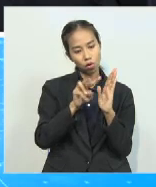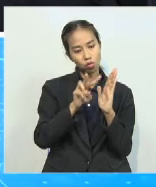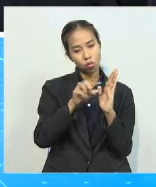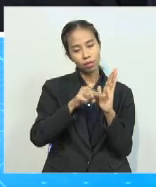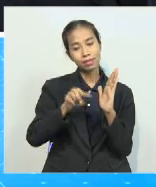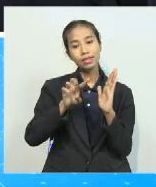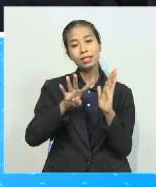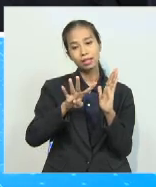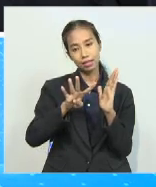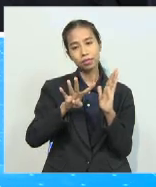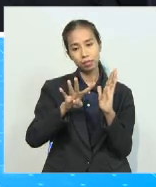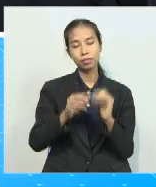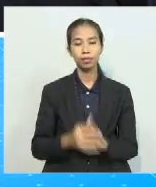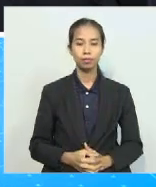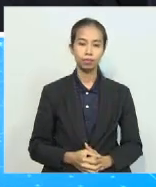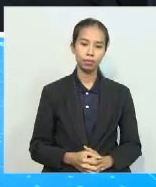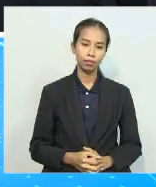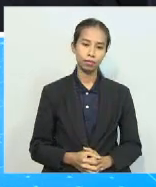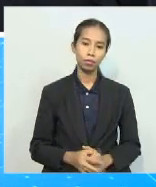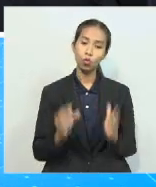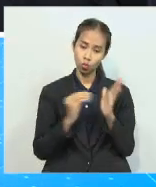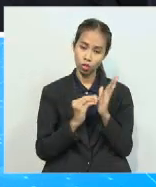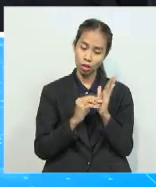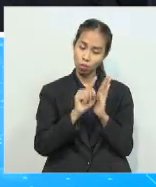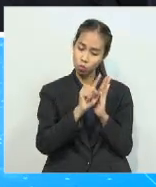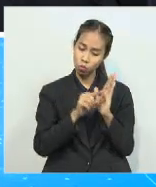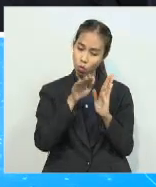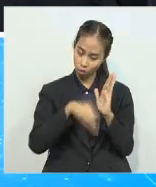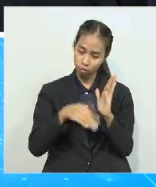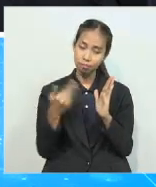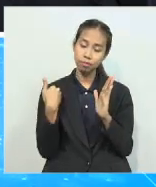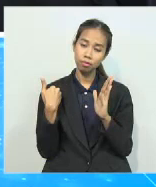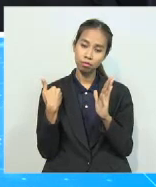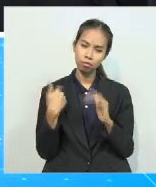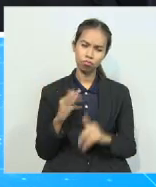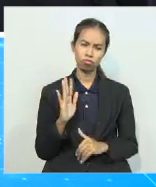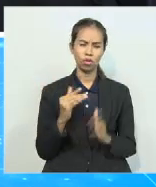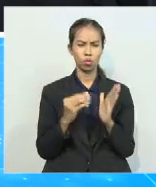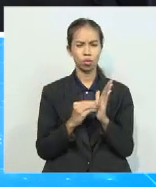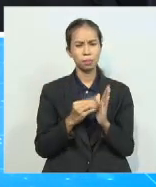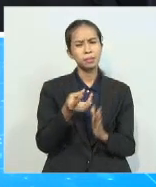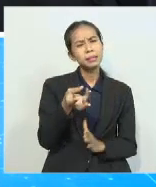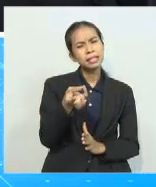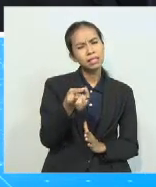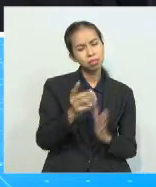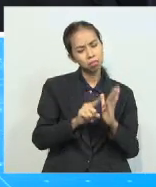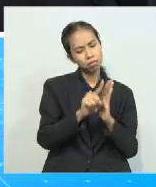านี่สบายๆเลยแล้ว เรา2-4องศารวมไปถึงในกรุงเทพด้วยมั้ยคะ กรุงเทพนี่ผมว่าจะลงได้นิดหน่อยนะประ